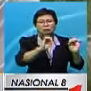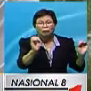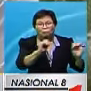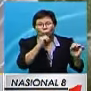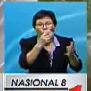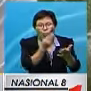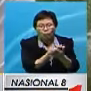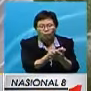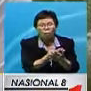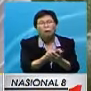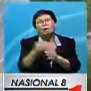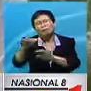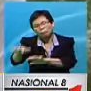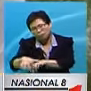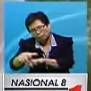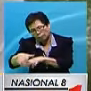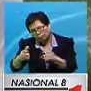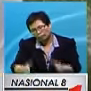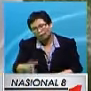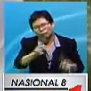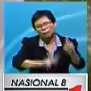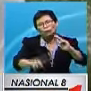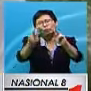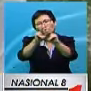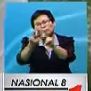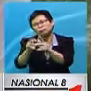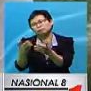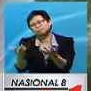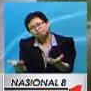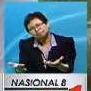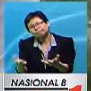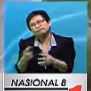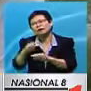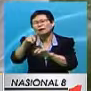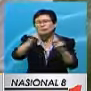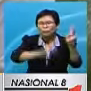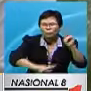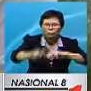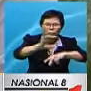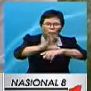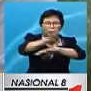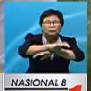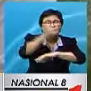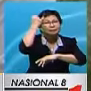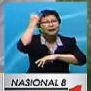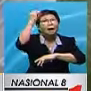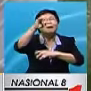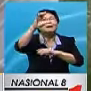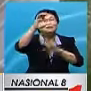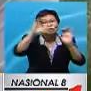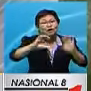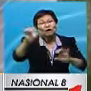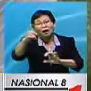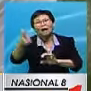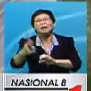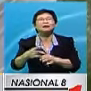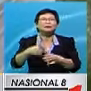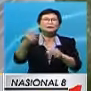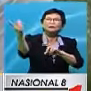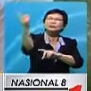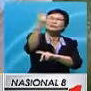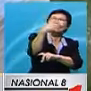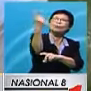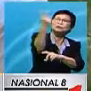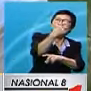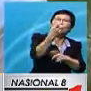petani-petani ini adalah penduduk kampung sini, mereka terpaksa lah mencari alternatif lain seperti kebun-kebun sawit. Mungkin ada